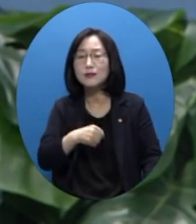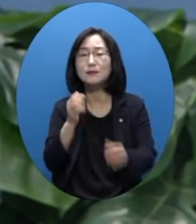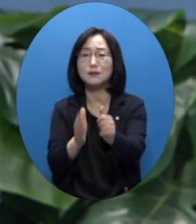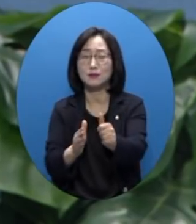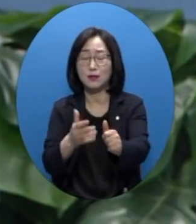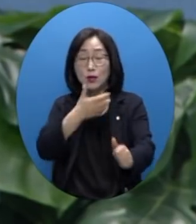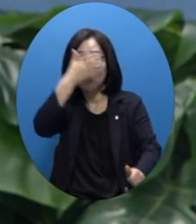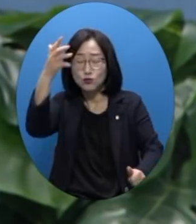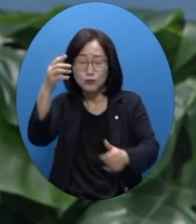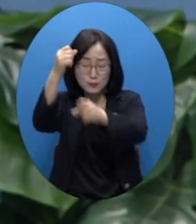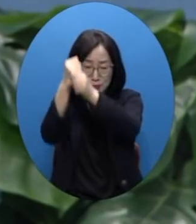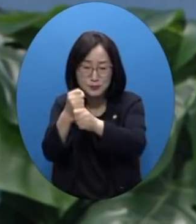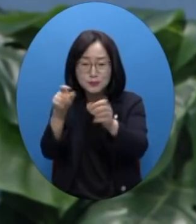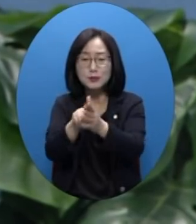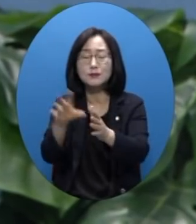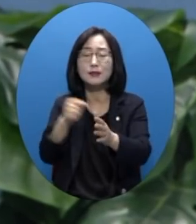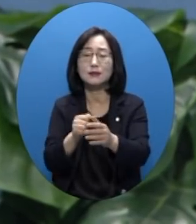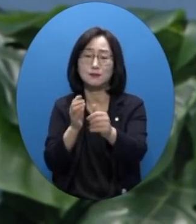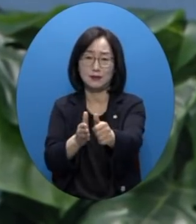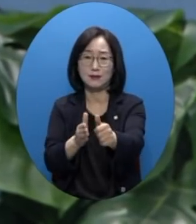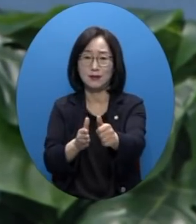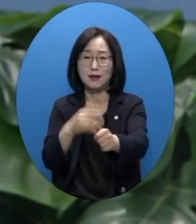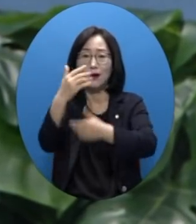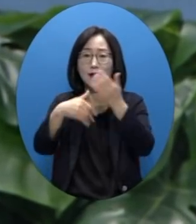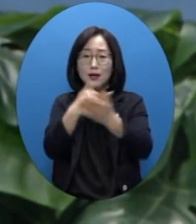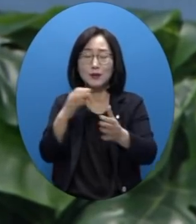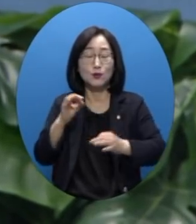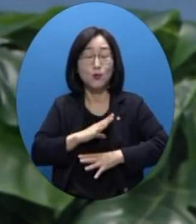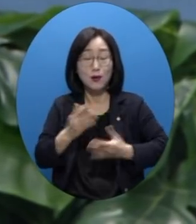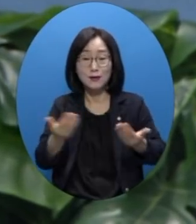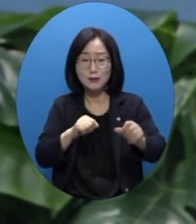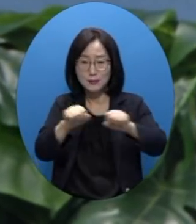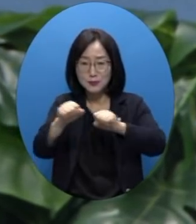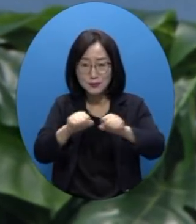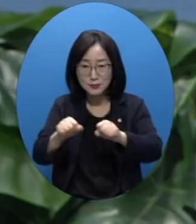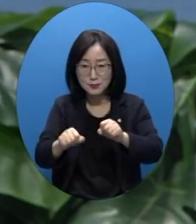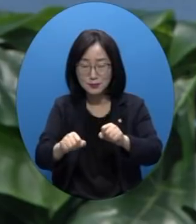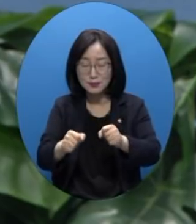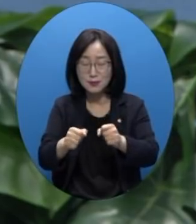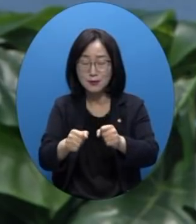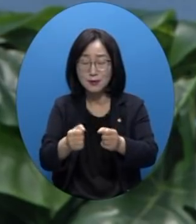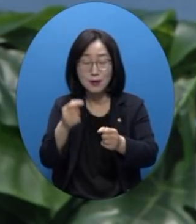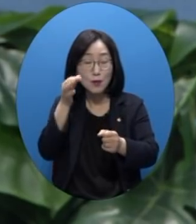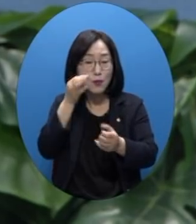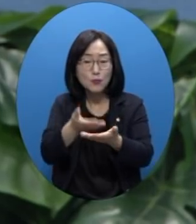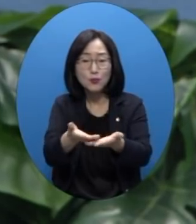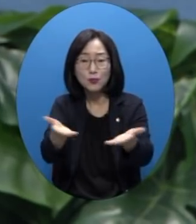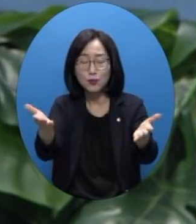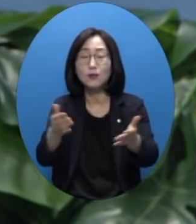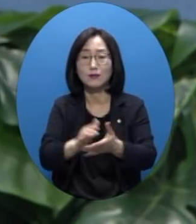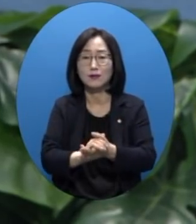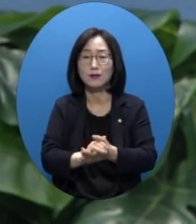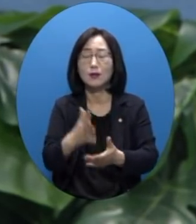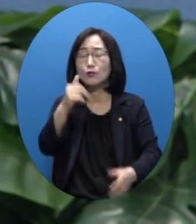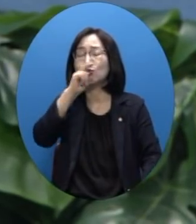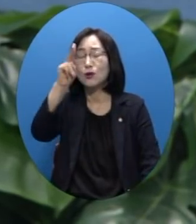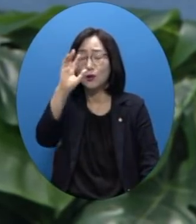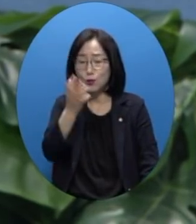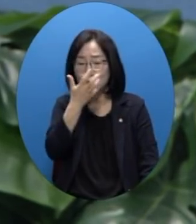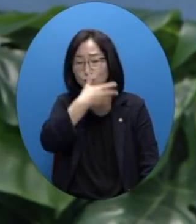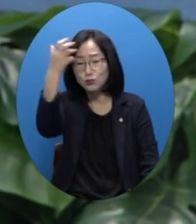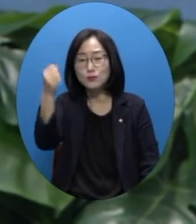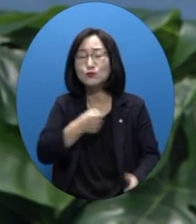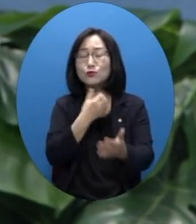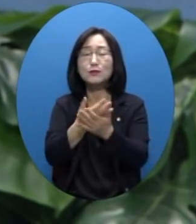그 꿈을 붙잡고 믿음으로 나가십시오. 하나님의 놀란 역사가 여러분 앞에 펼쳐지게 될 것입니다. 주여 내게 거룩한 꿈을